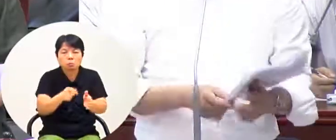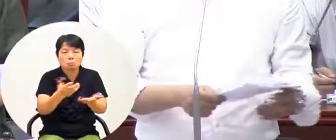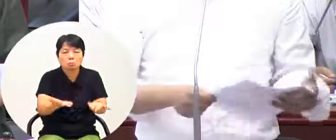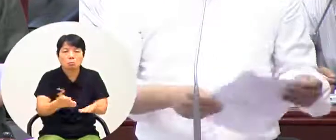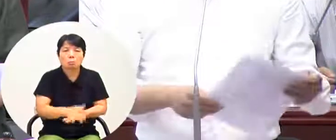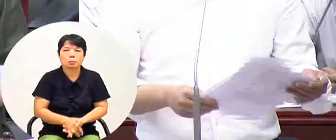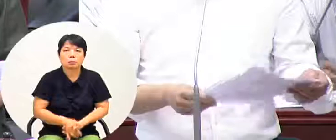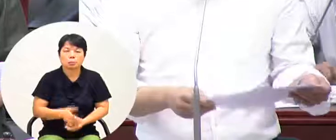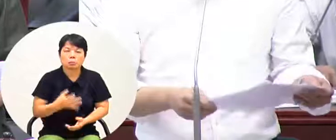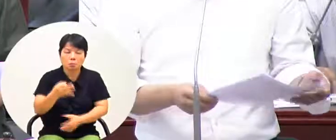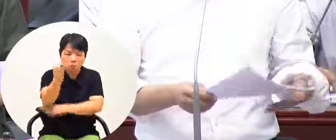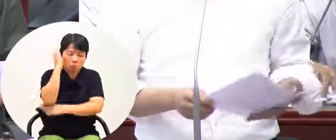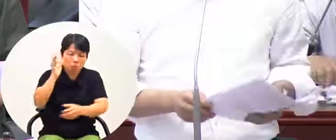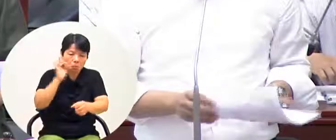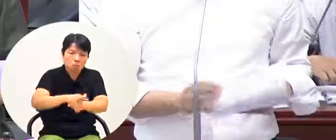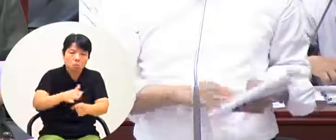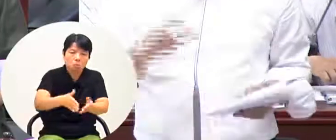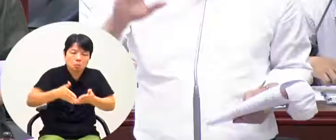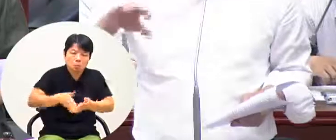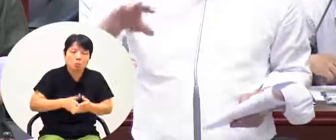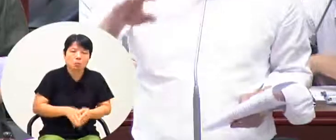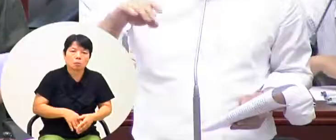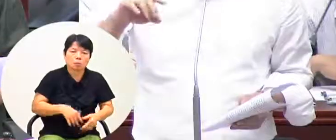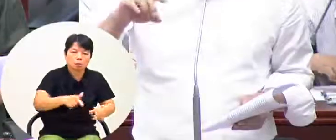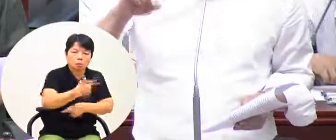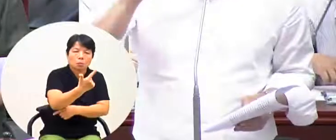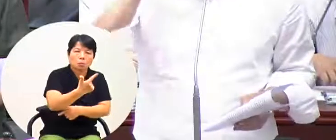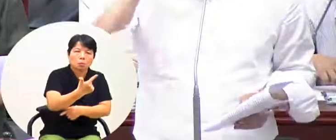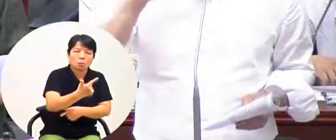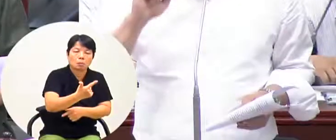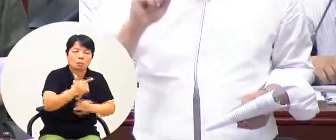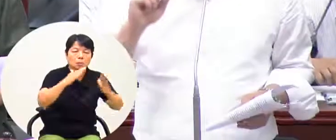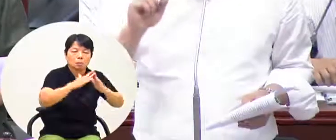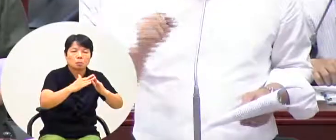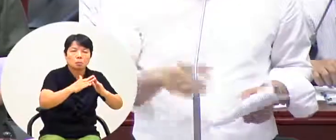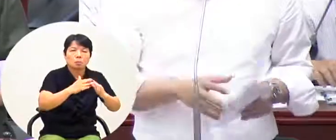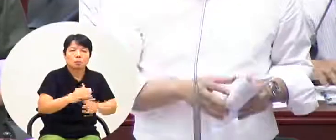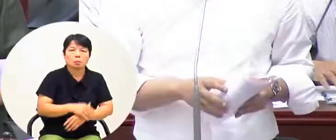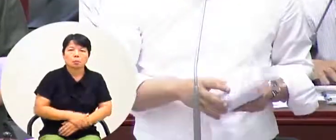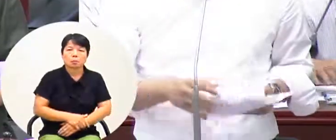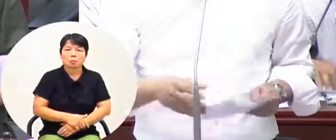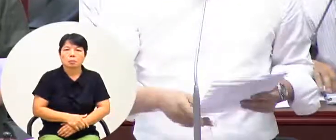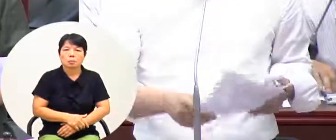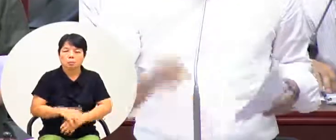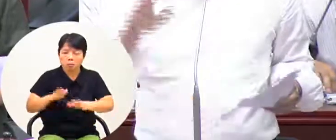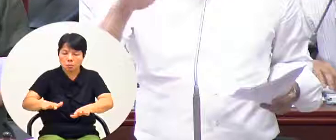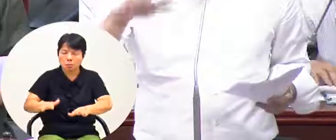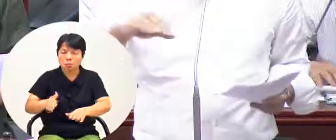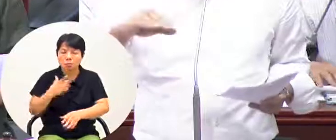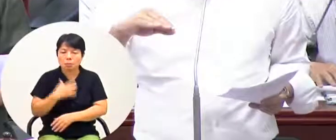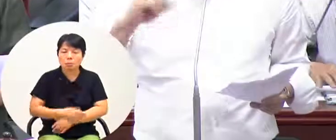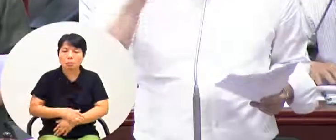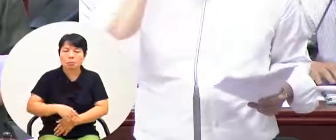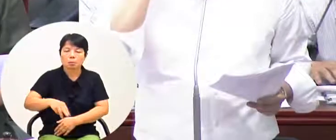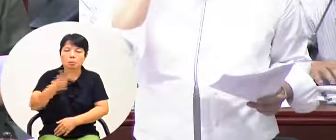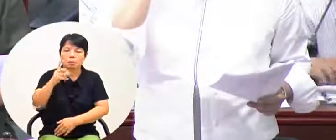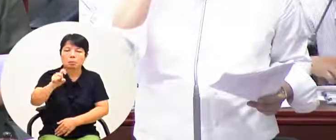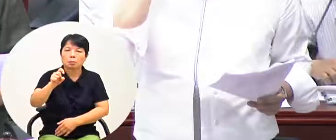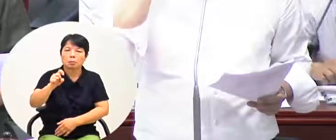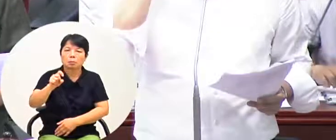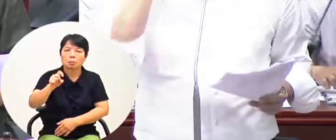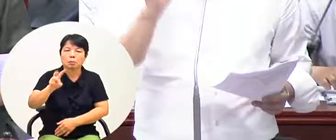是600户左右， 600多户， 对不对？ 但是这些 那目前你们是313户， 对，那所以我们现在 那剩下